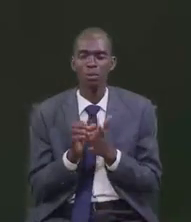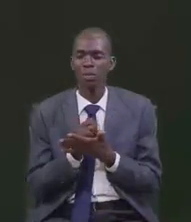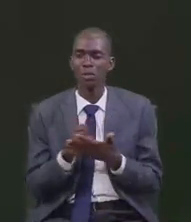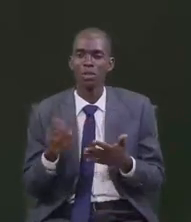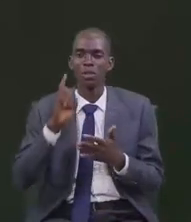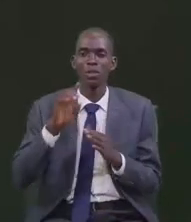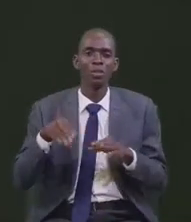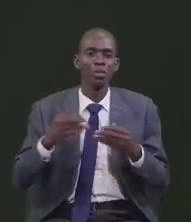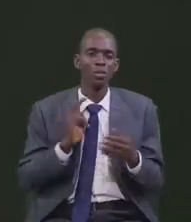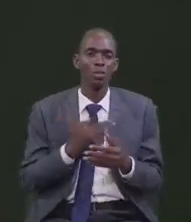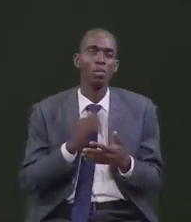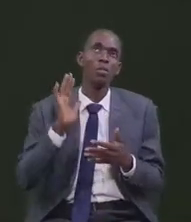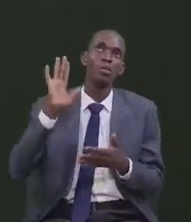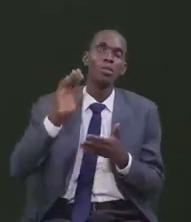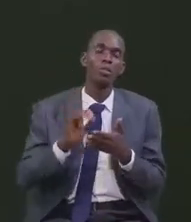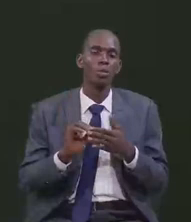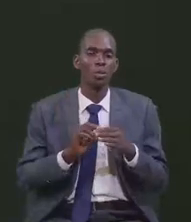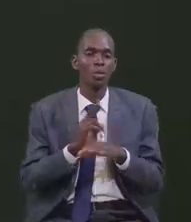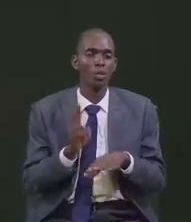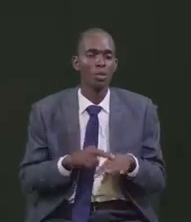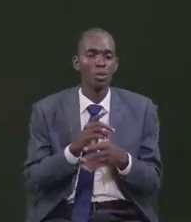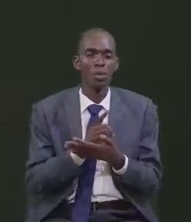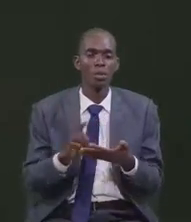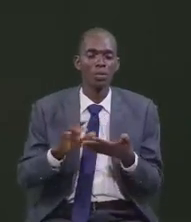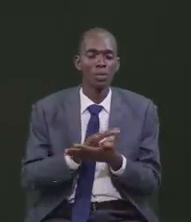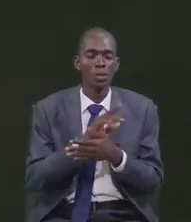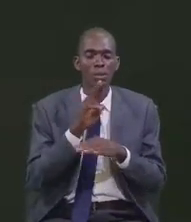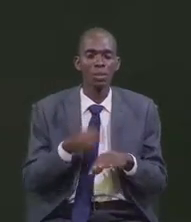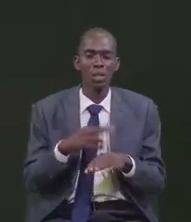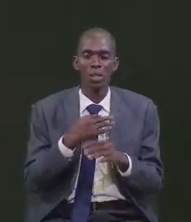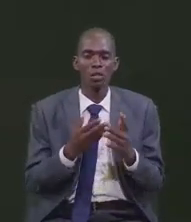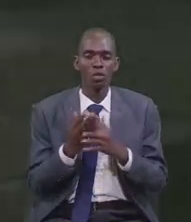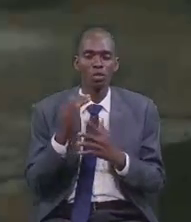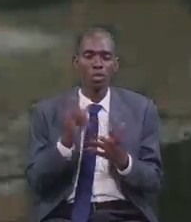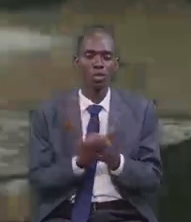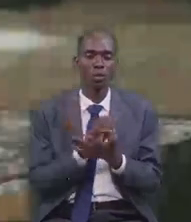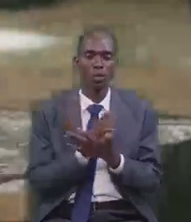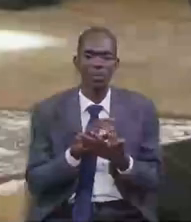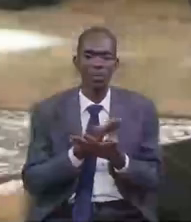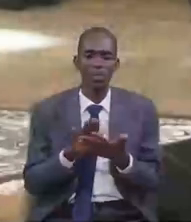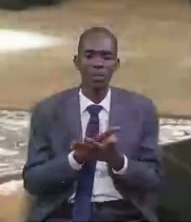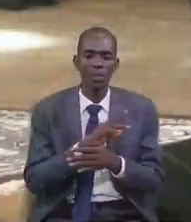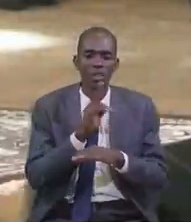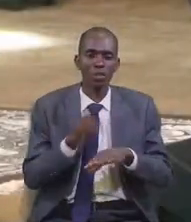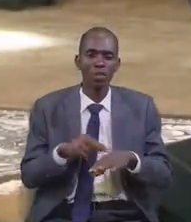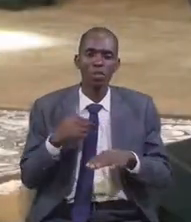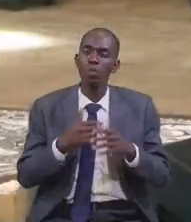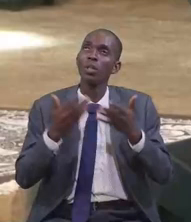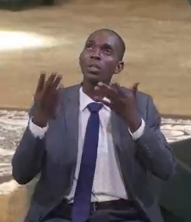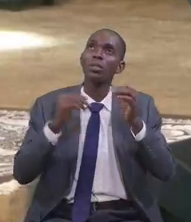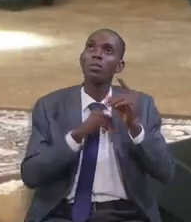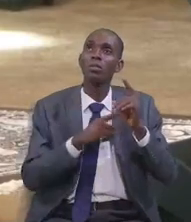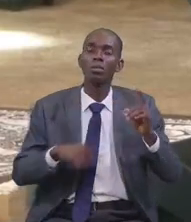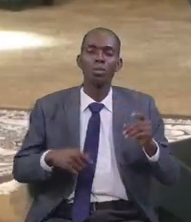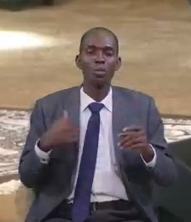nature, la nature divine. Et c'est par cette nature divine, alors nous servons le Seigneur, nous travaillons pour le